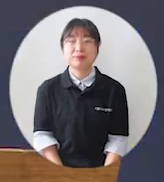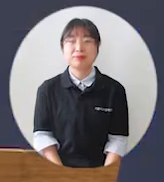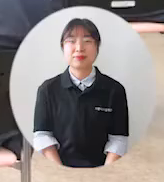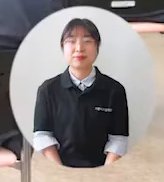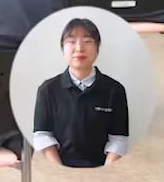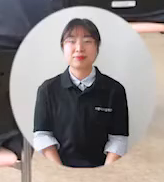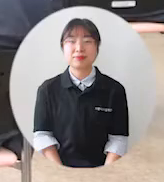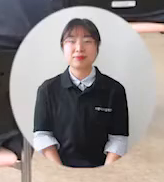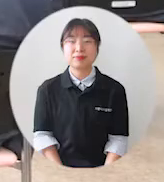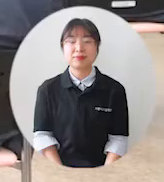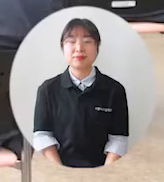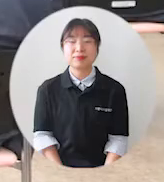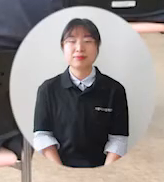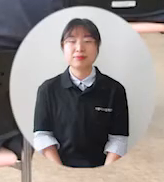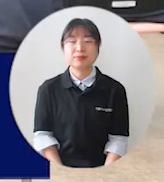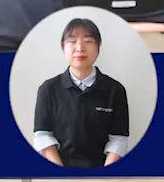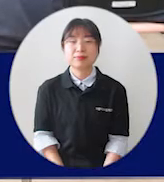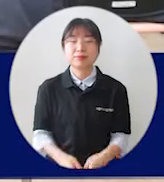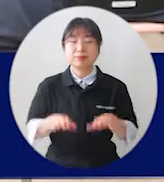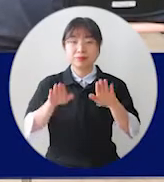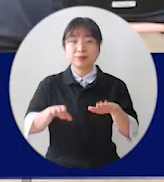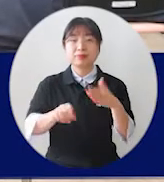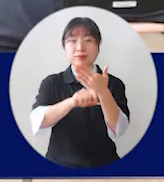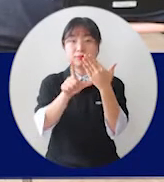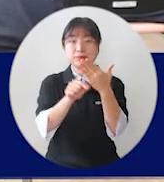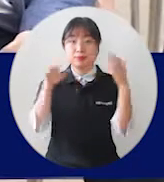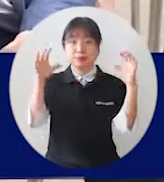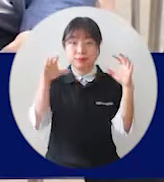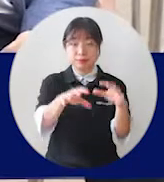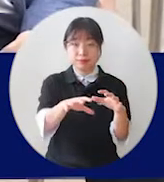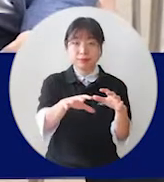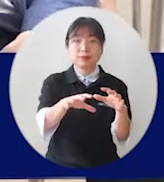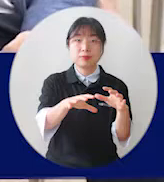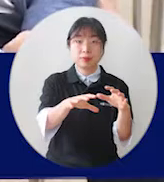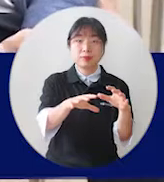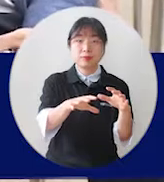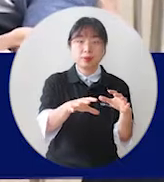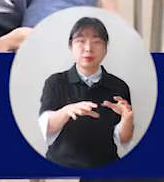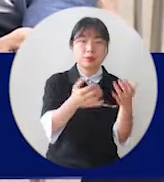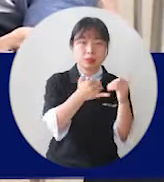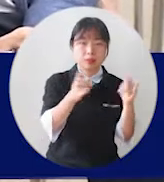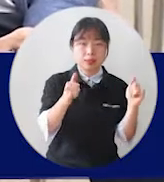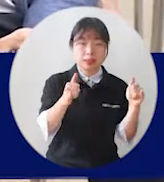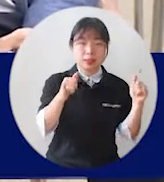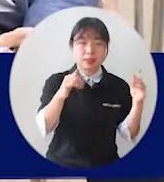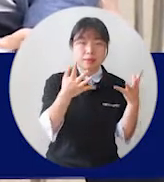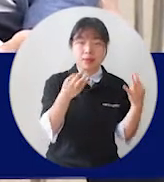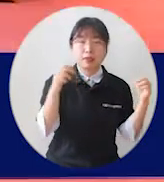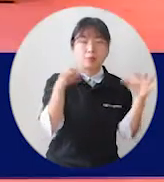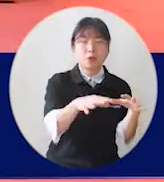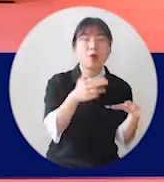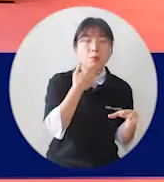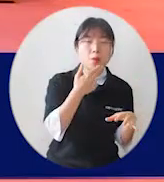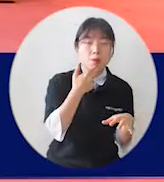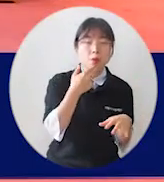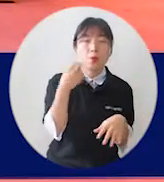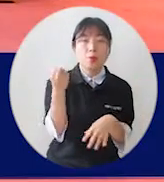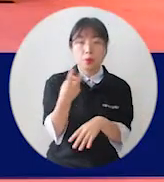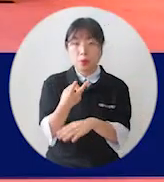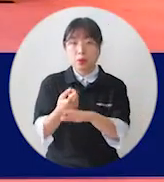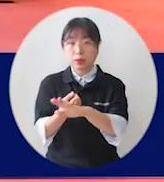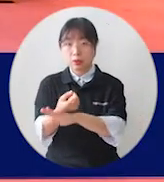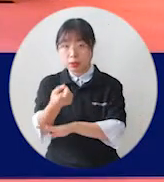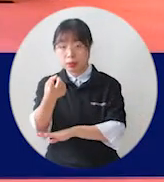드립니다. 의왕시는 이번 비대면 원래 조회 이외에도 공직자의 코로나19 감염으로 인한 시설